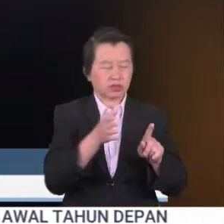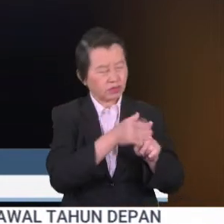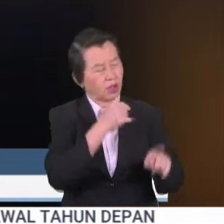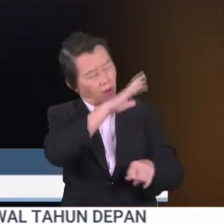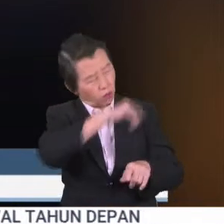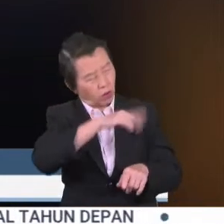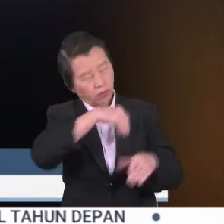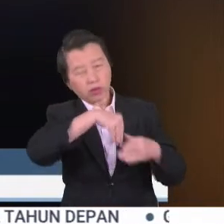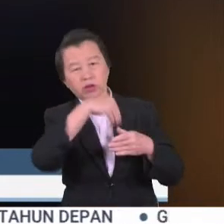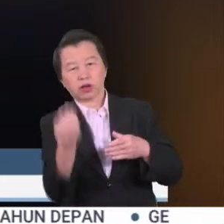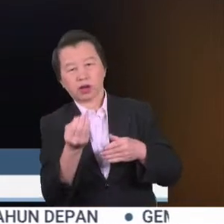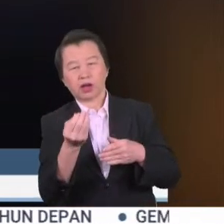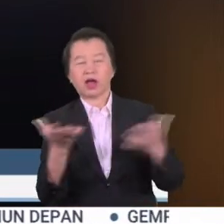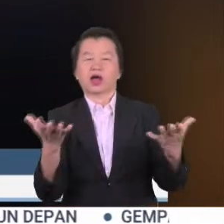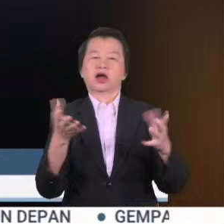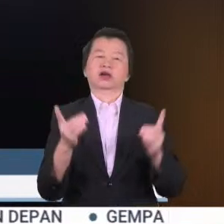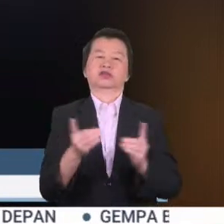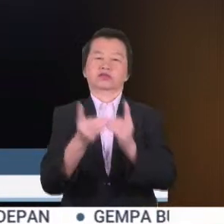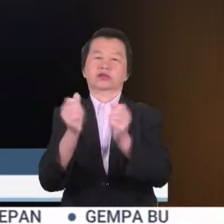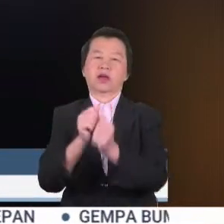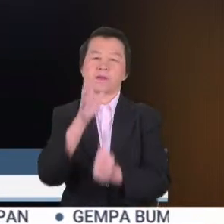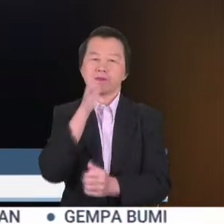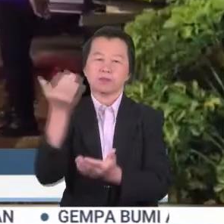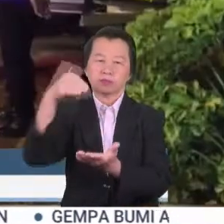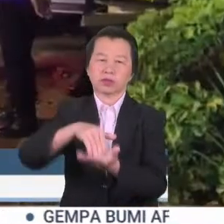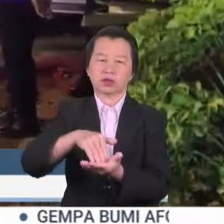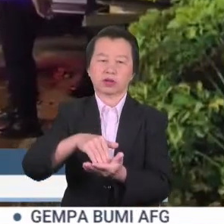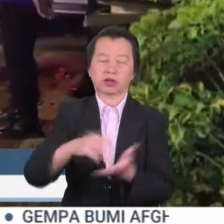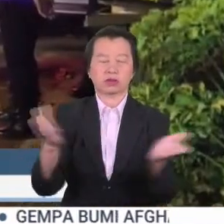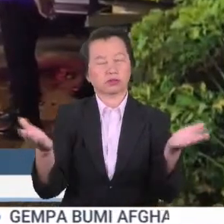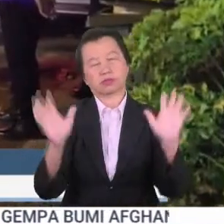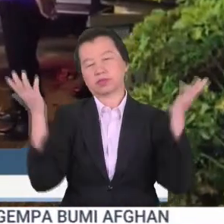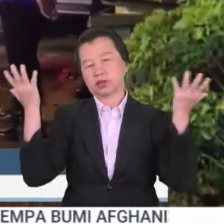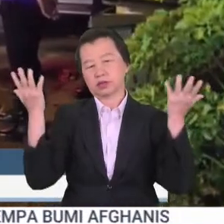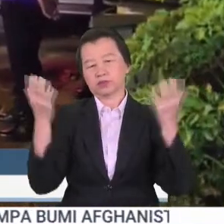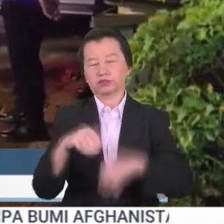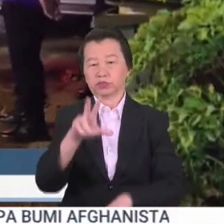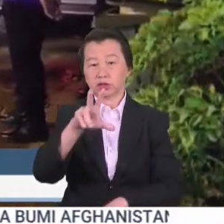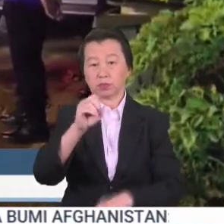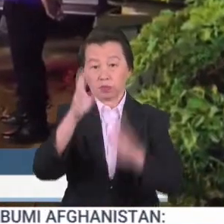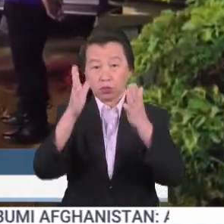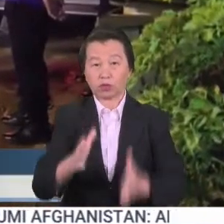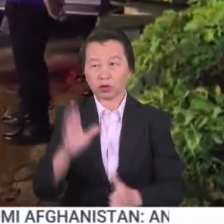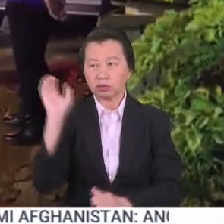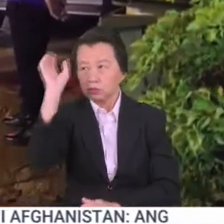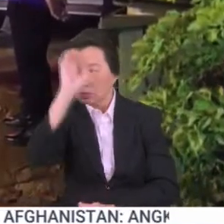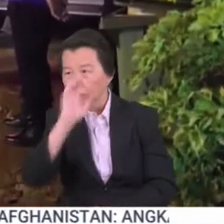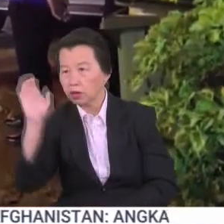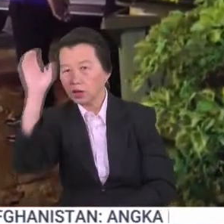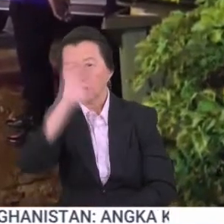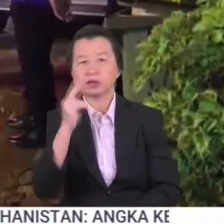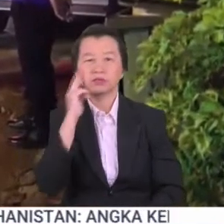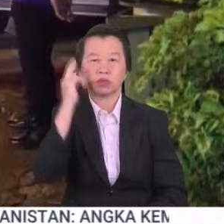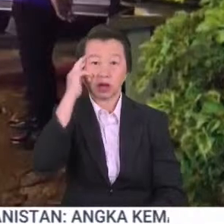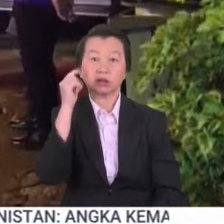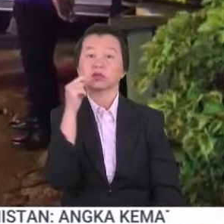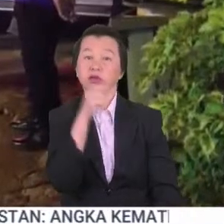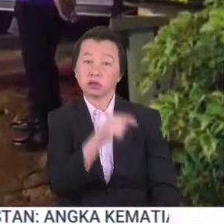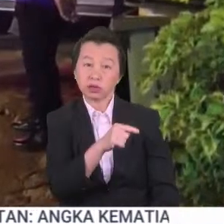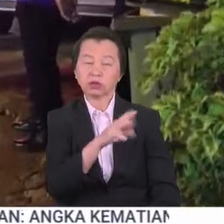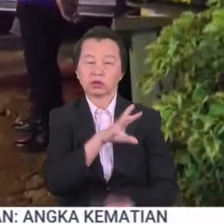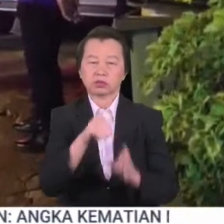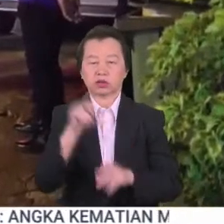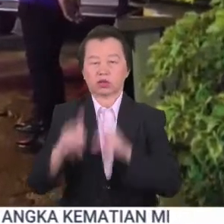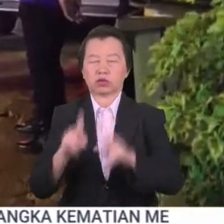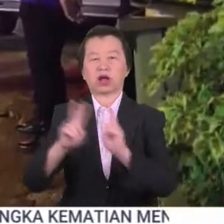keluar dan operasi ditamatkan pada pukul 250 pagi hampir 30 orang terlibat dalam operasi pencarian remaja terbabit termasuk